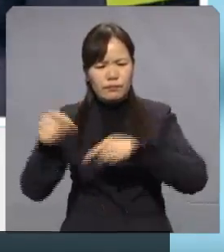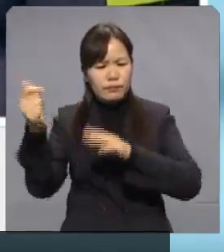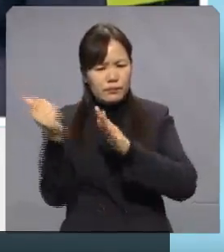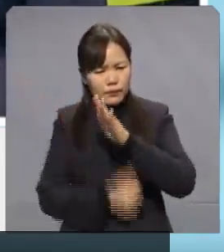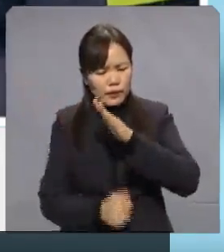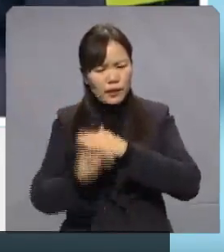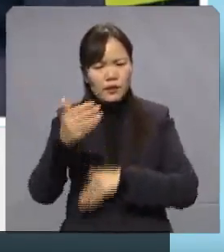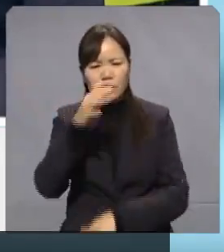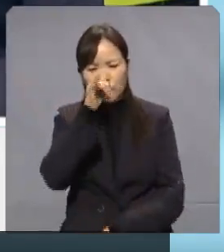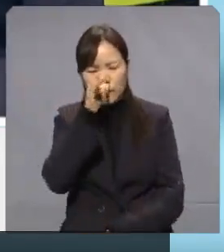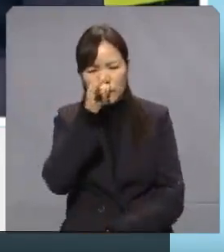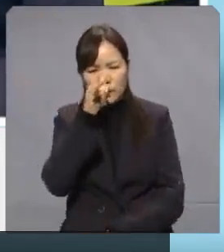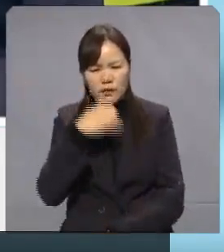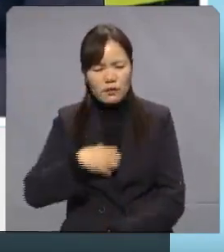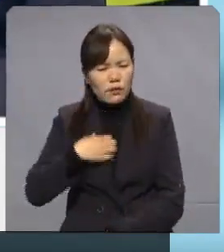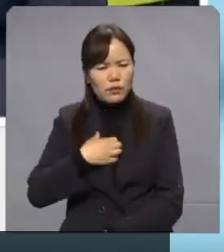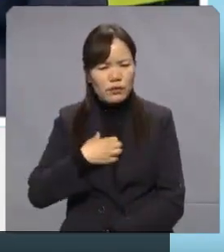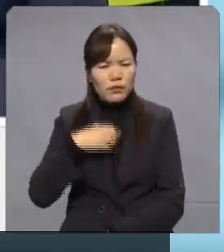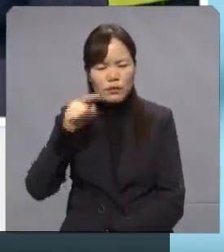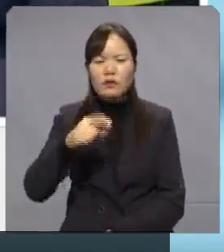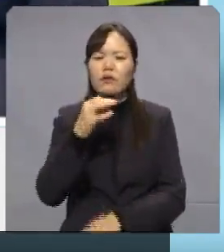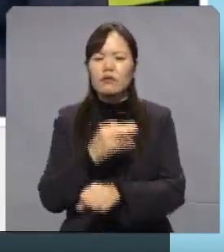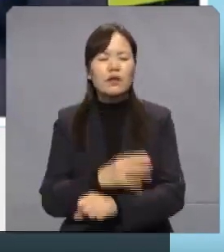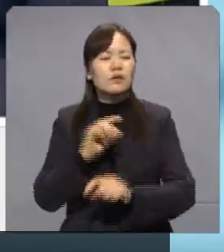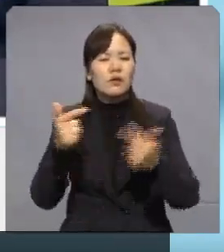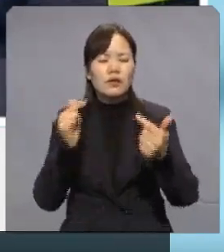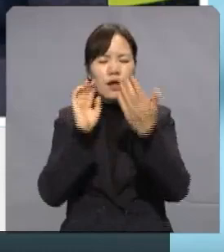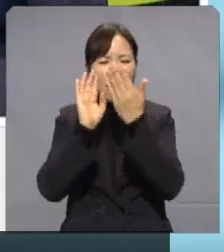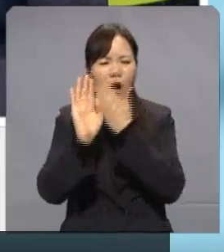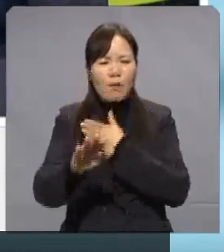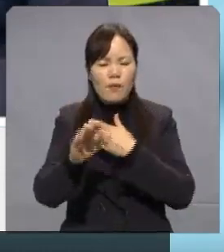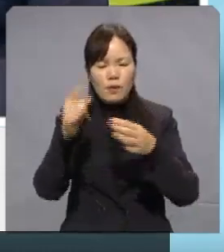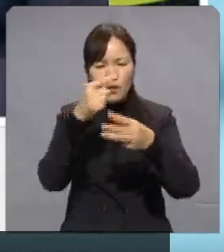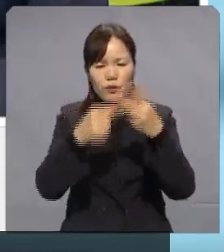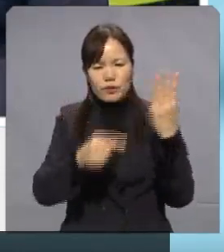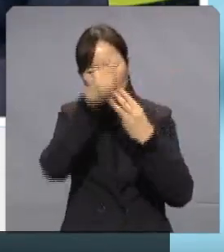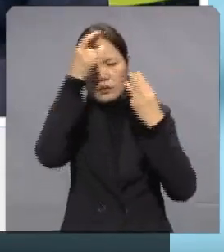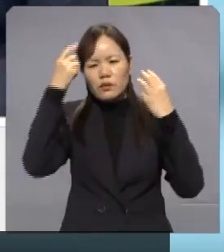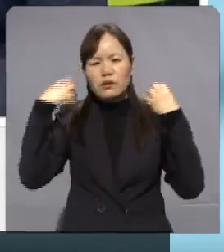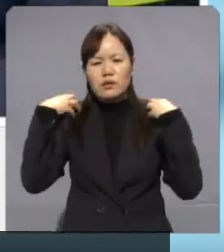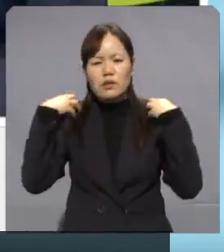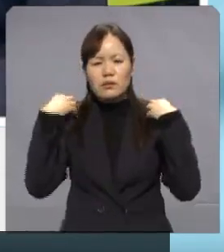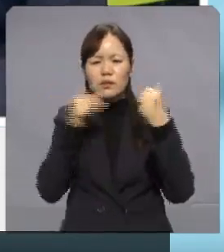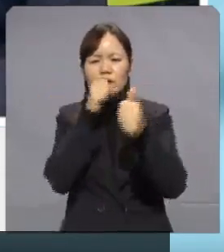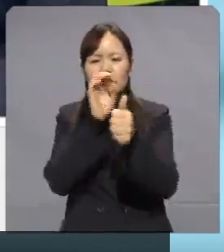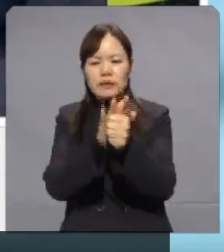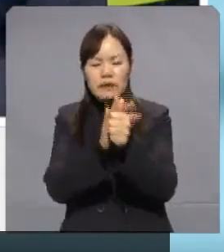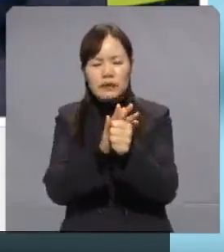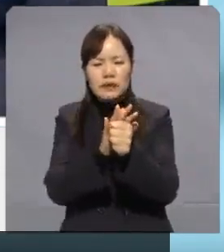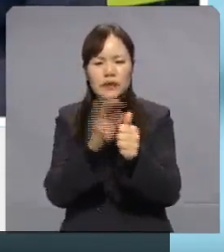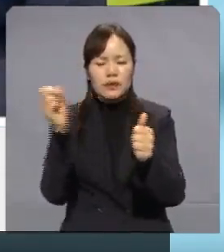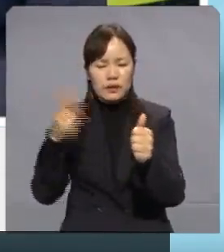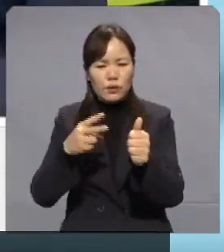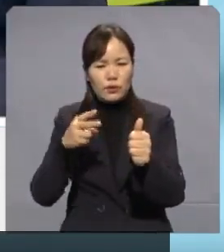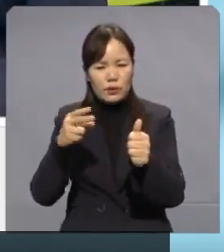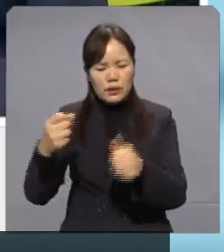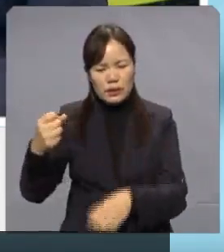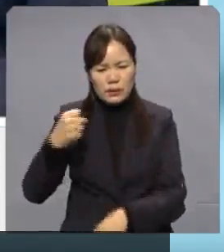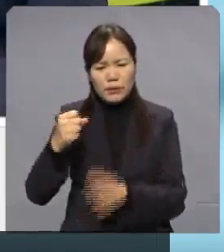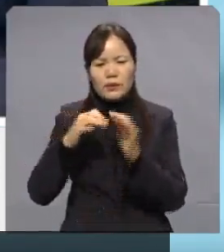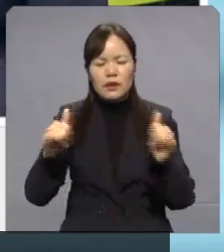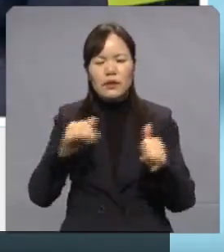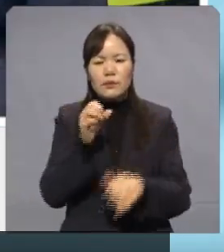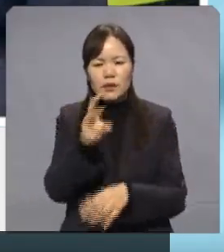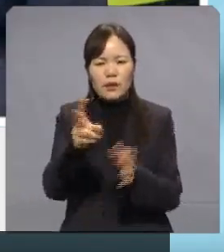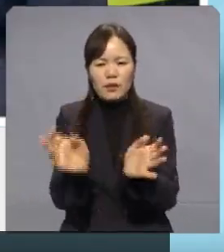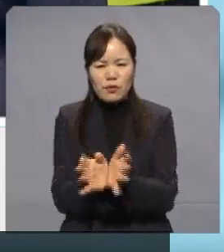레임덕이 단순한 레임덕이 아닙니다. 향후에 윤석열 정부를 지지하는 또는 주된 세력들이 여권의